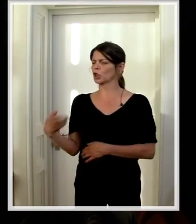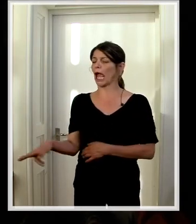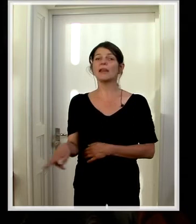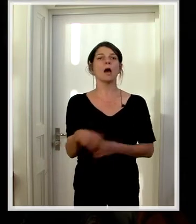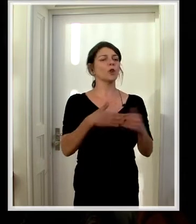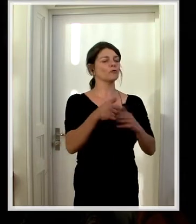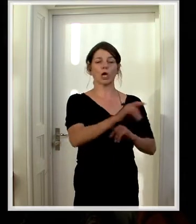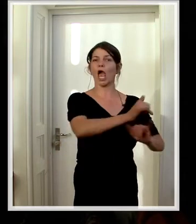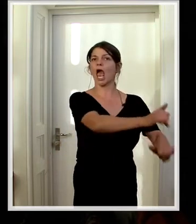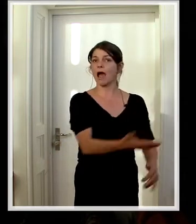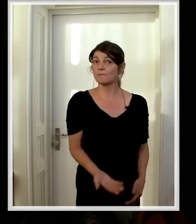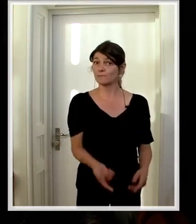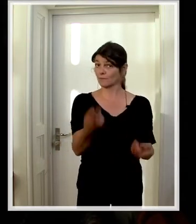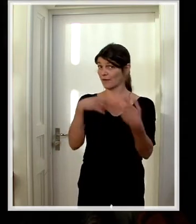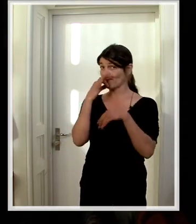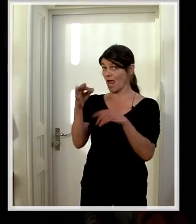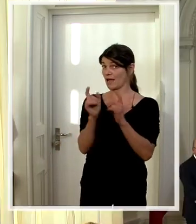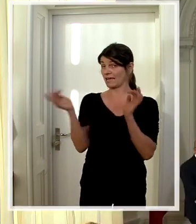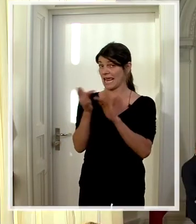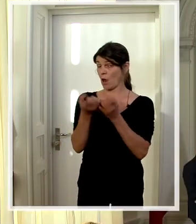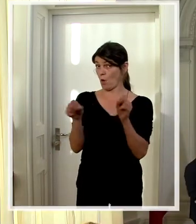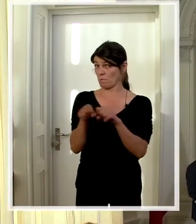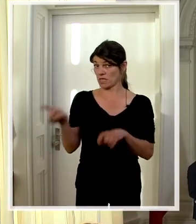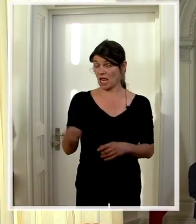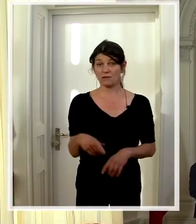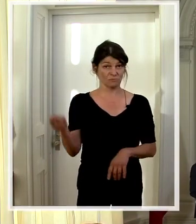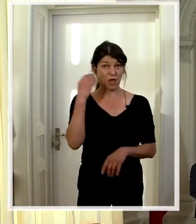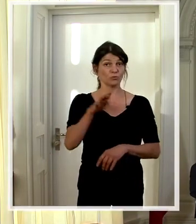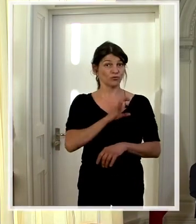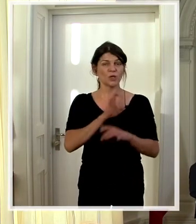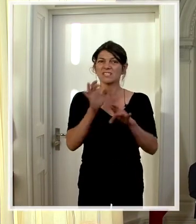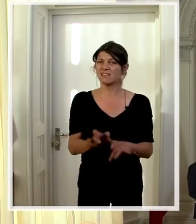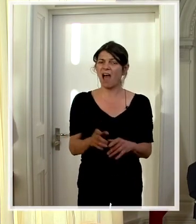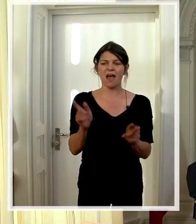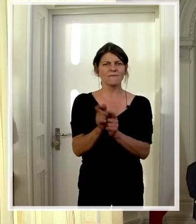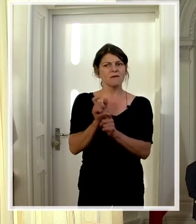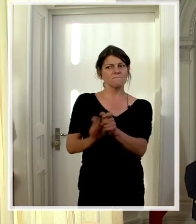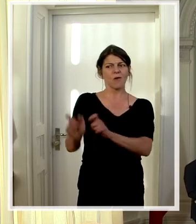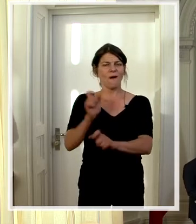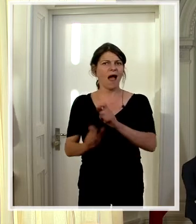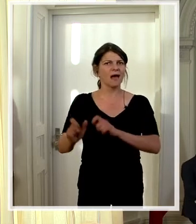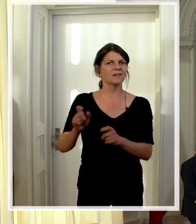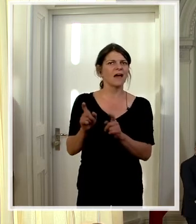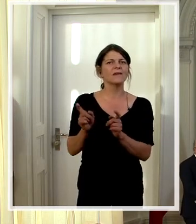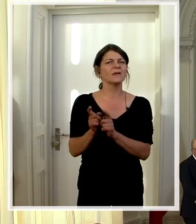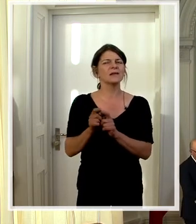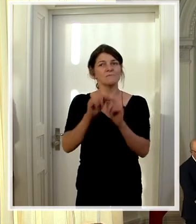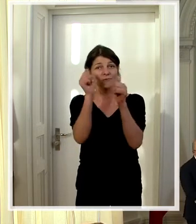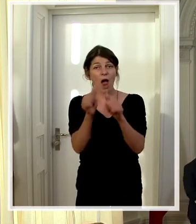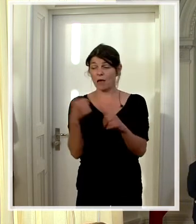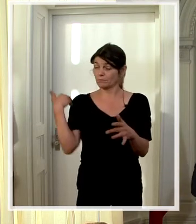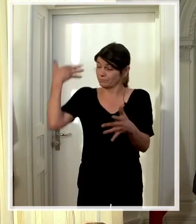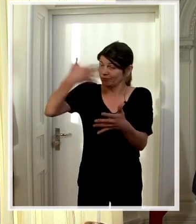gleiche Frage als Gegenkomitee. Sie haben ihre Chance, dass der Blockademodus, den wir jetzt jahrzehntelang hatten, bei einem Jahr